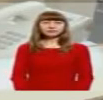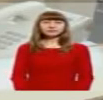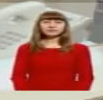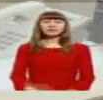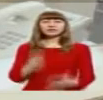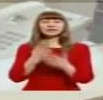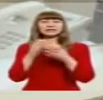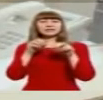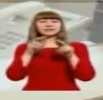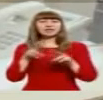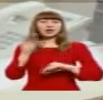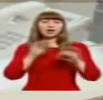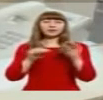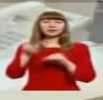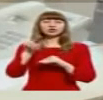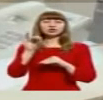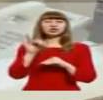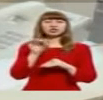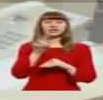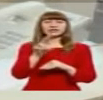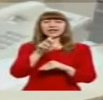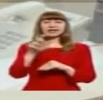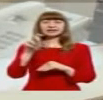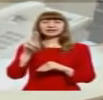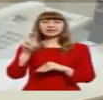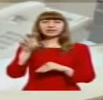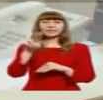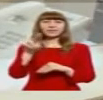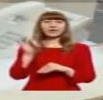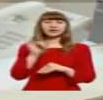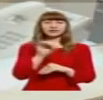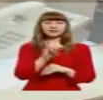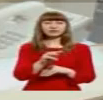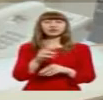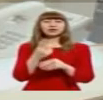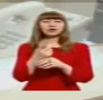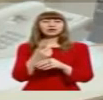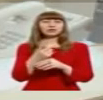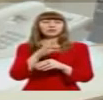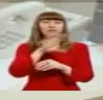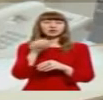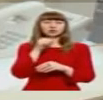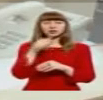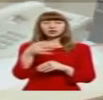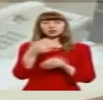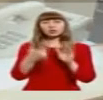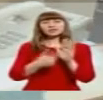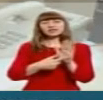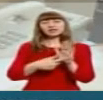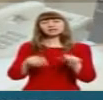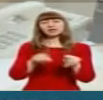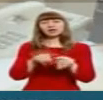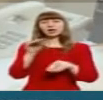Былтыр облыстық туберкулезге қарсы диспансер осындай 7 жаңа техникамен жабдықталды. Осыдан 5-10 жыл бұрын препараттарды